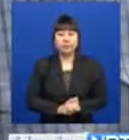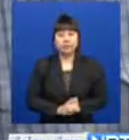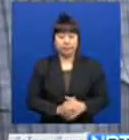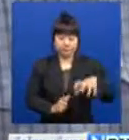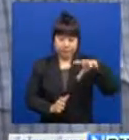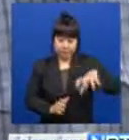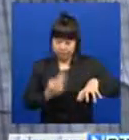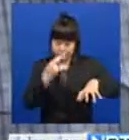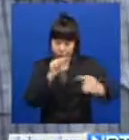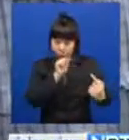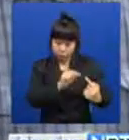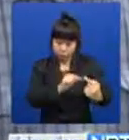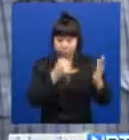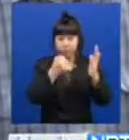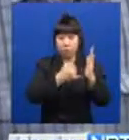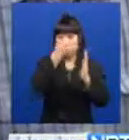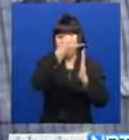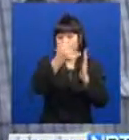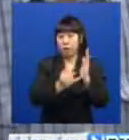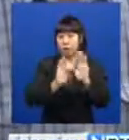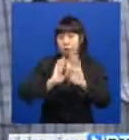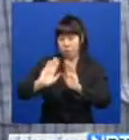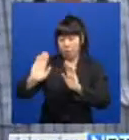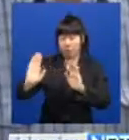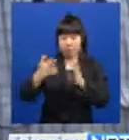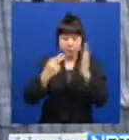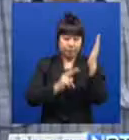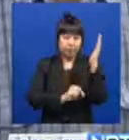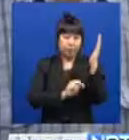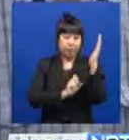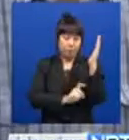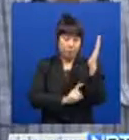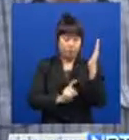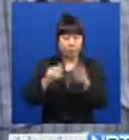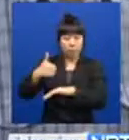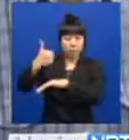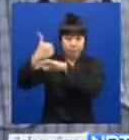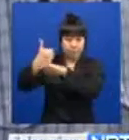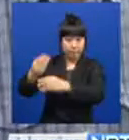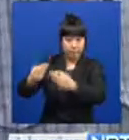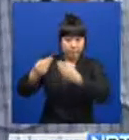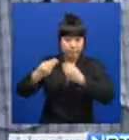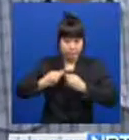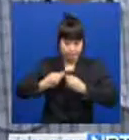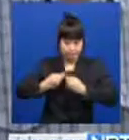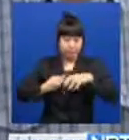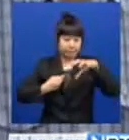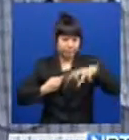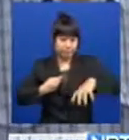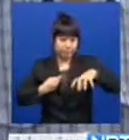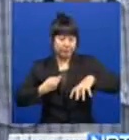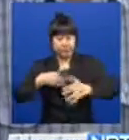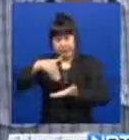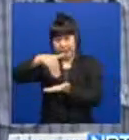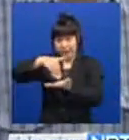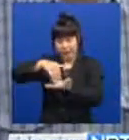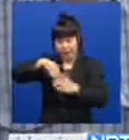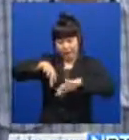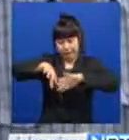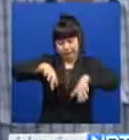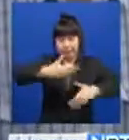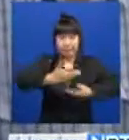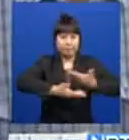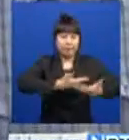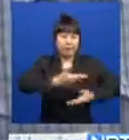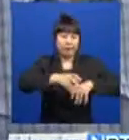ที่ที่เหมาะสมในจังหวัดซึ่งจังหวัดนครก็ได้รับความกรุณาจากท่านผู้ว่าราชการจังหวัดได้อนุญาตให้ใช้พื้นที่ด้านข้างสารกลางจังหวัดในการจัดตล